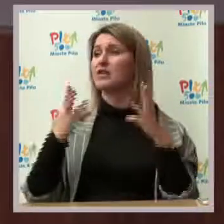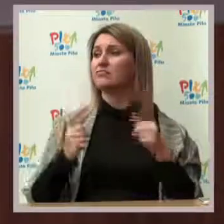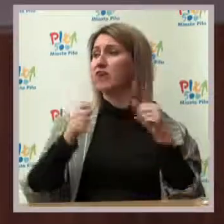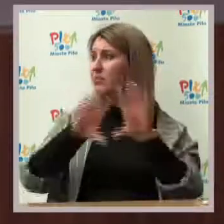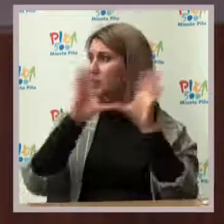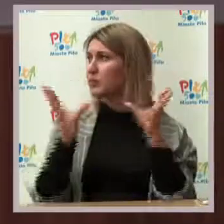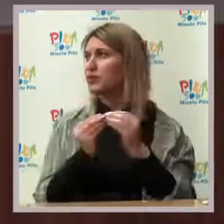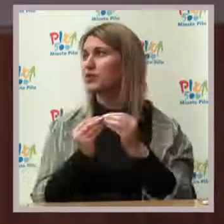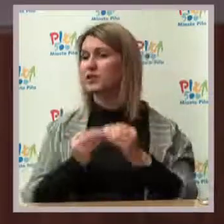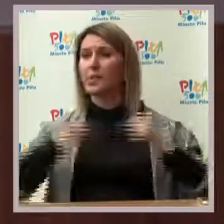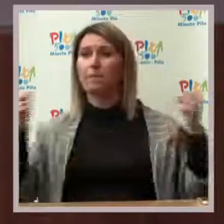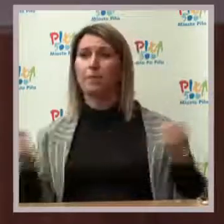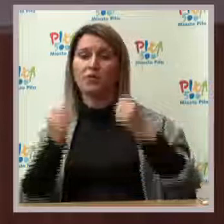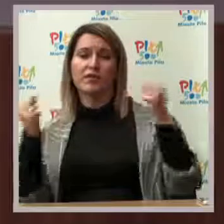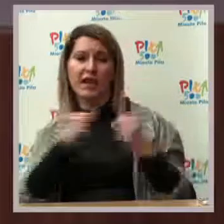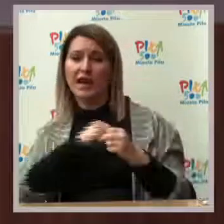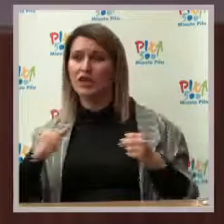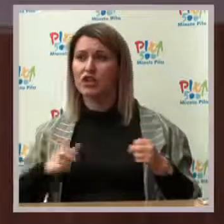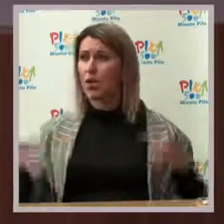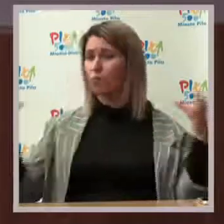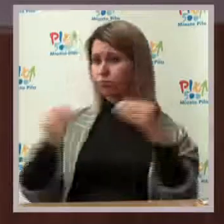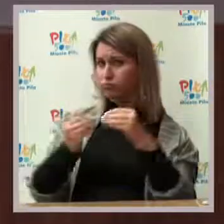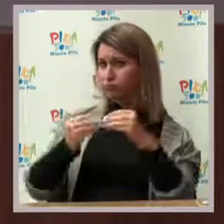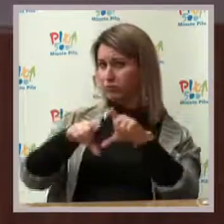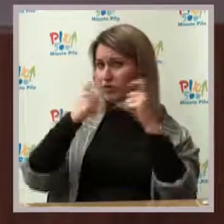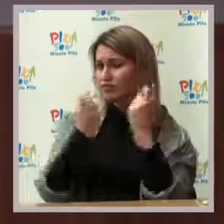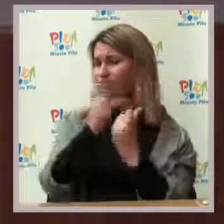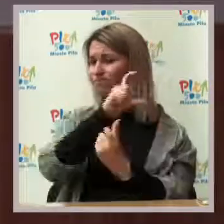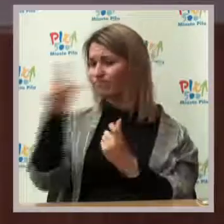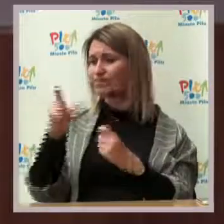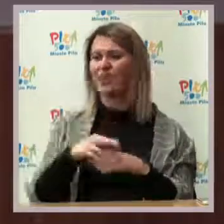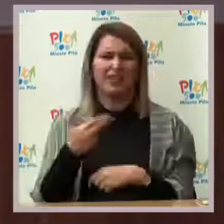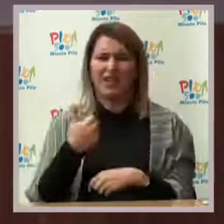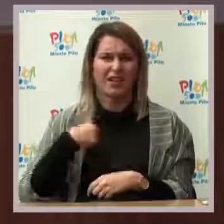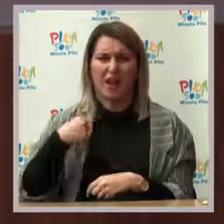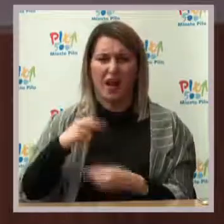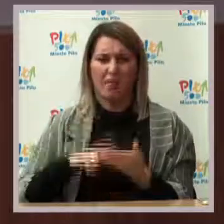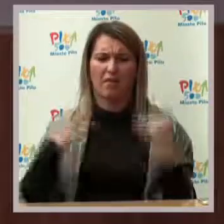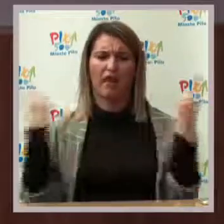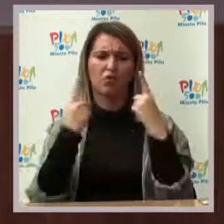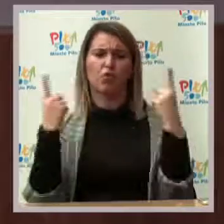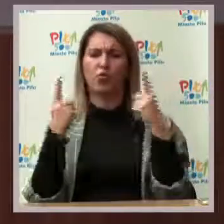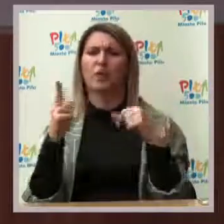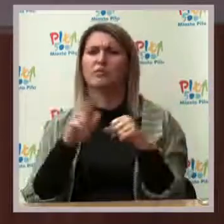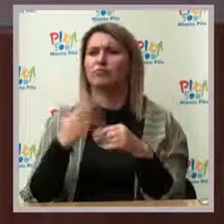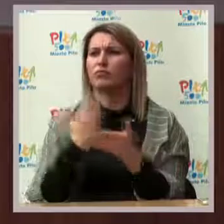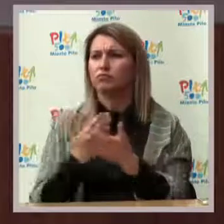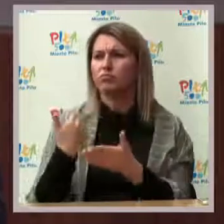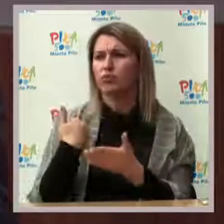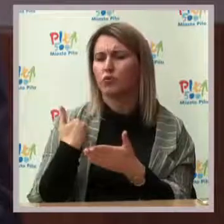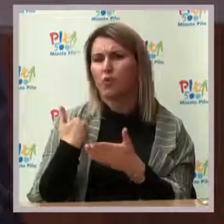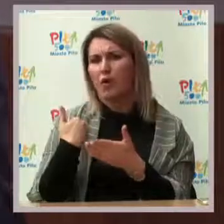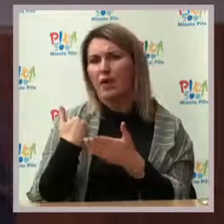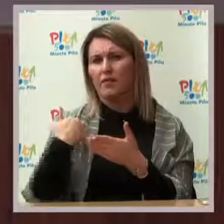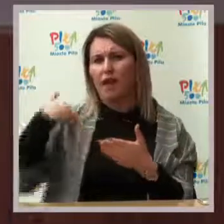tego będą chcieli się przyłączyć. Nie czekajmy na sytuację, która miała kiedyś miejsce w